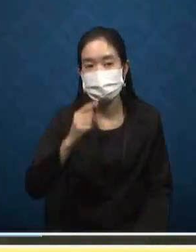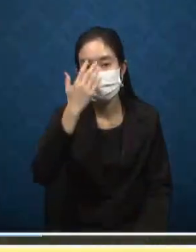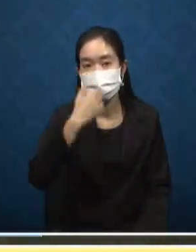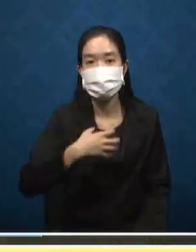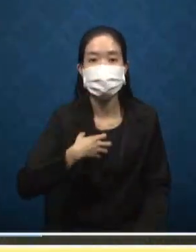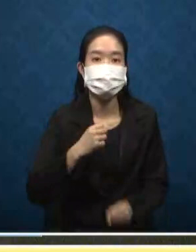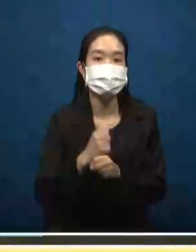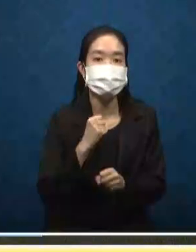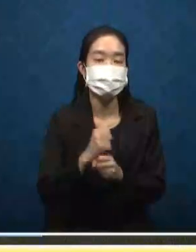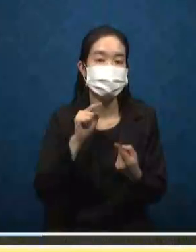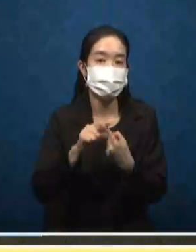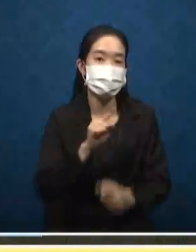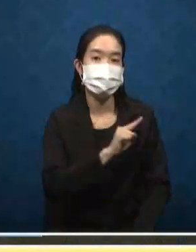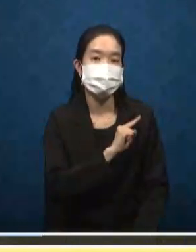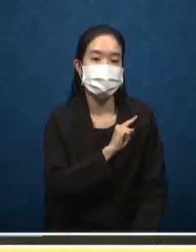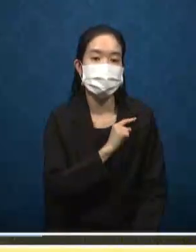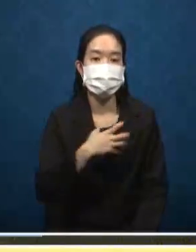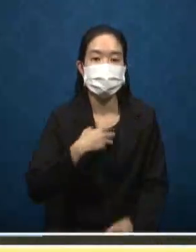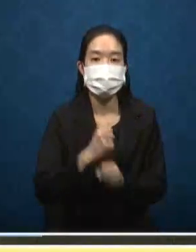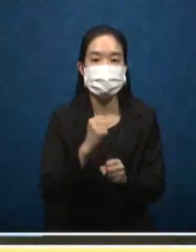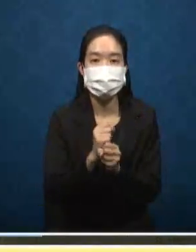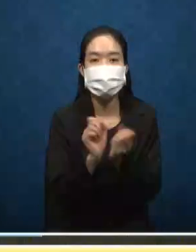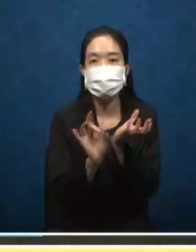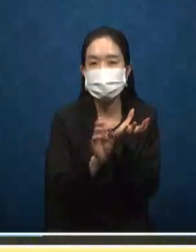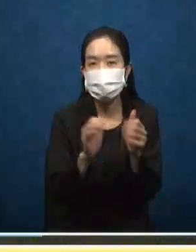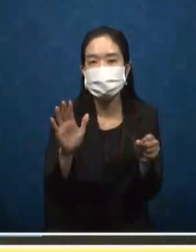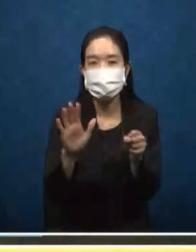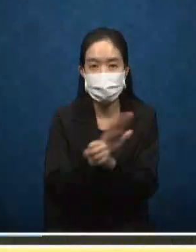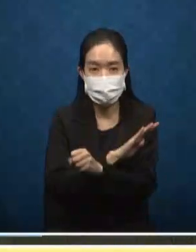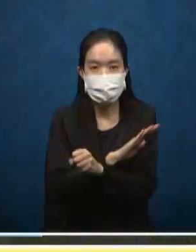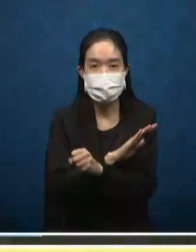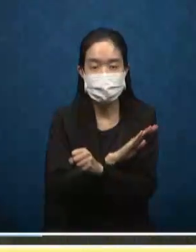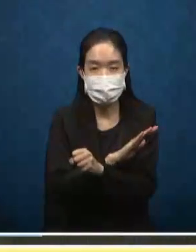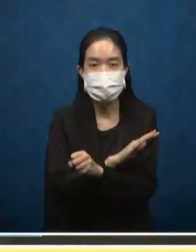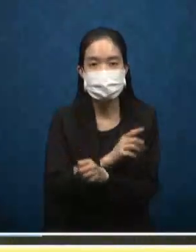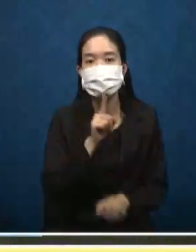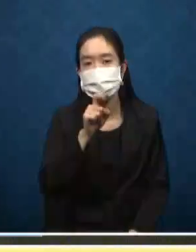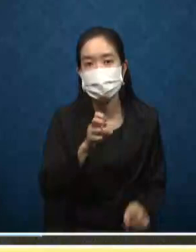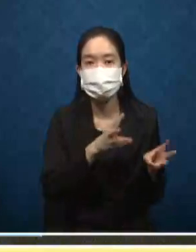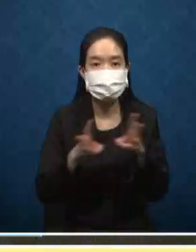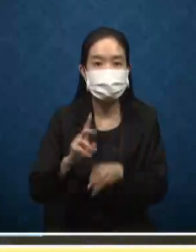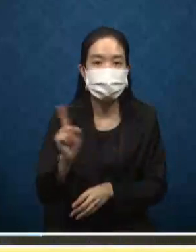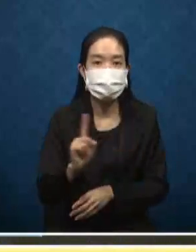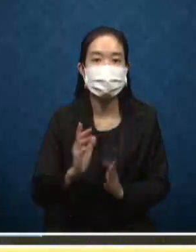การทำหน้าที่อย่างมีประสิทธิภาพและคุณภาพอย่างไรขอบคุณครับ